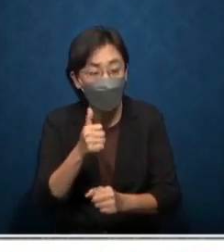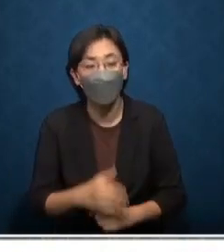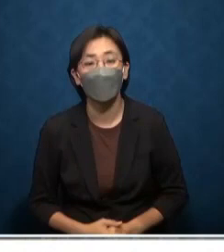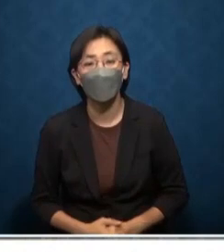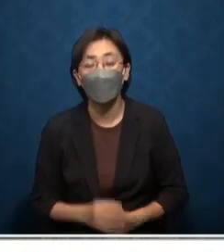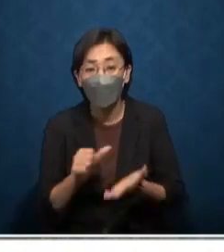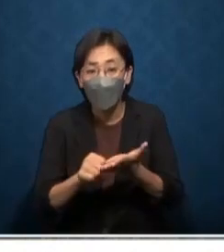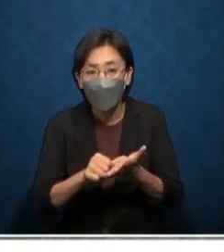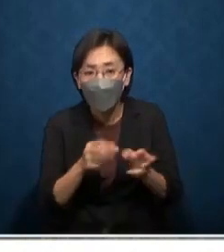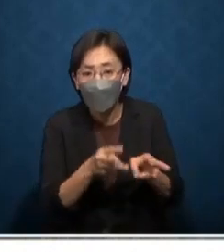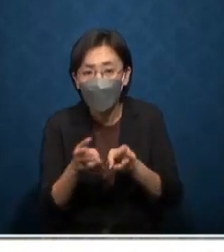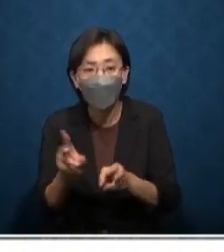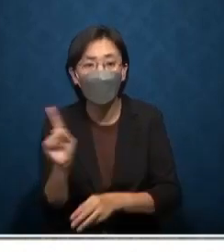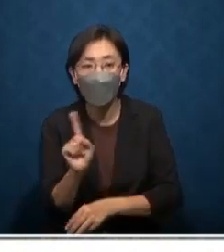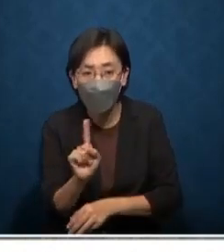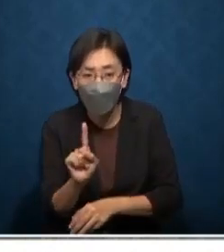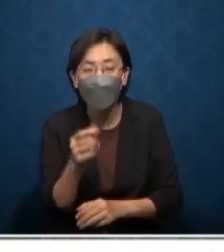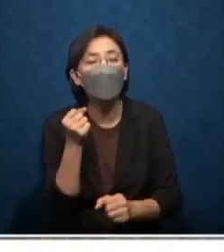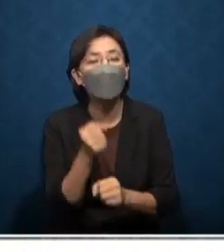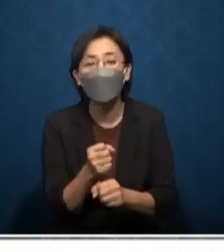แก้ได้ด้วยวิธีใดอย่างไร